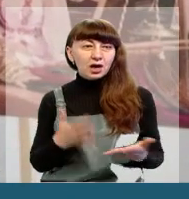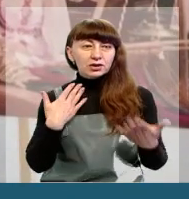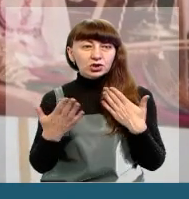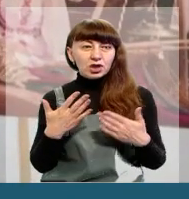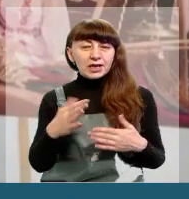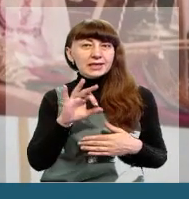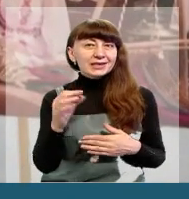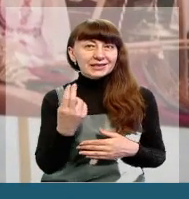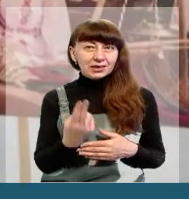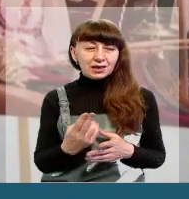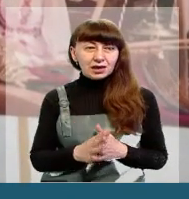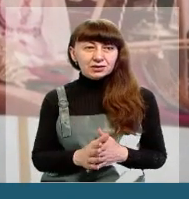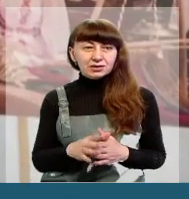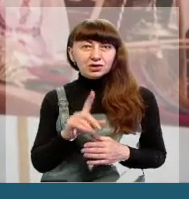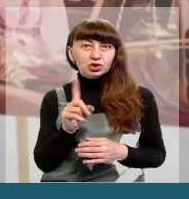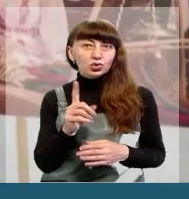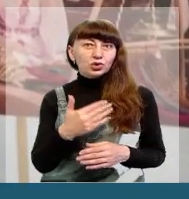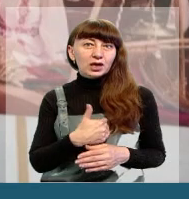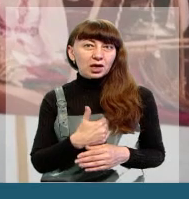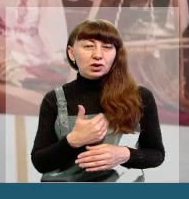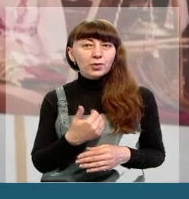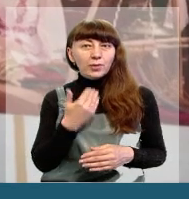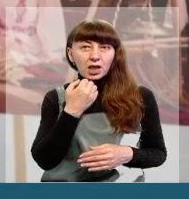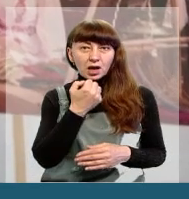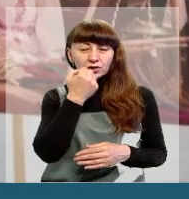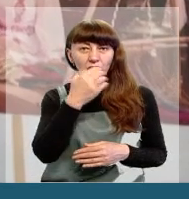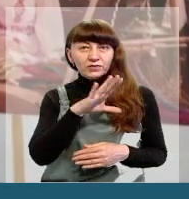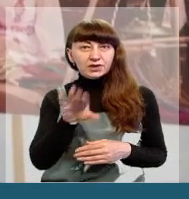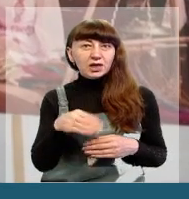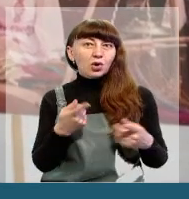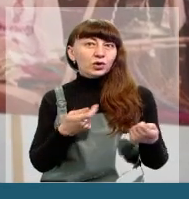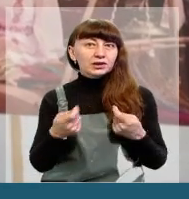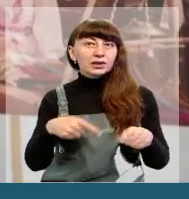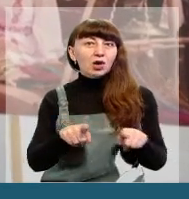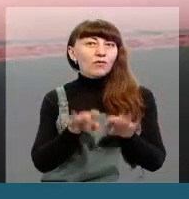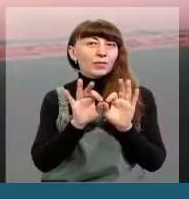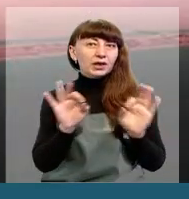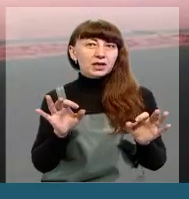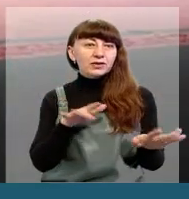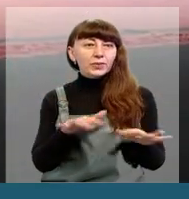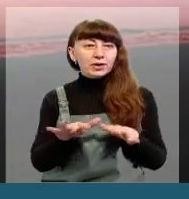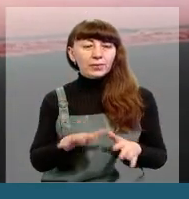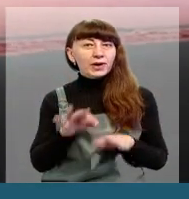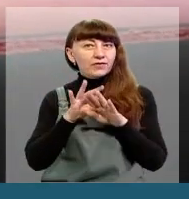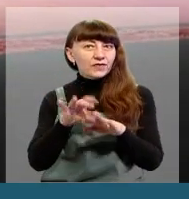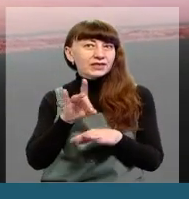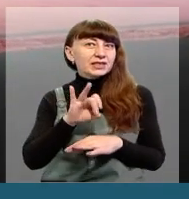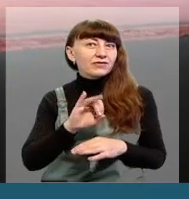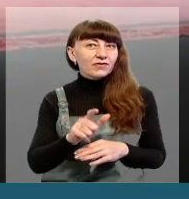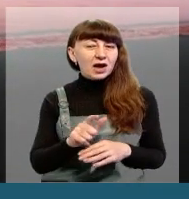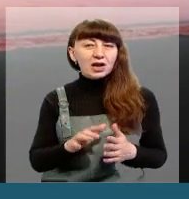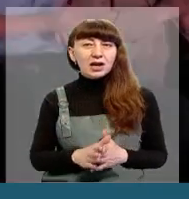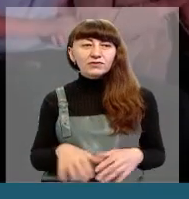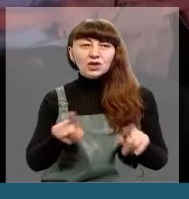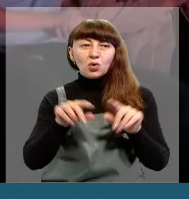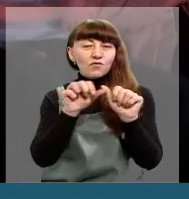взаимоотношения наших этносов, за что я благодарю всех организаторов этого прекрасного мероприятия. Проведение фестиваля тюркской культуры в